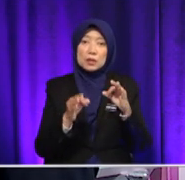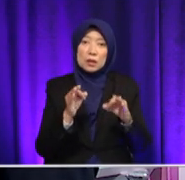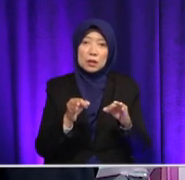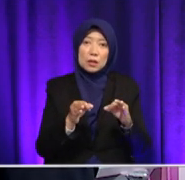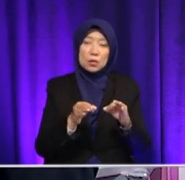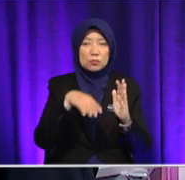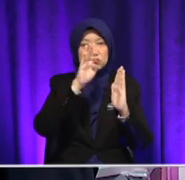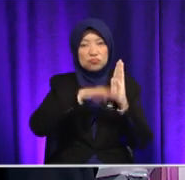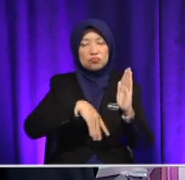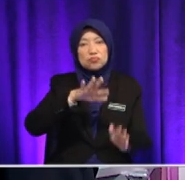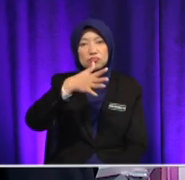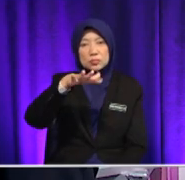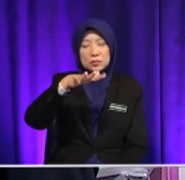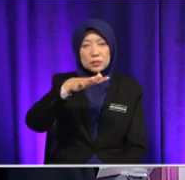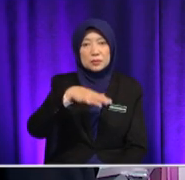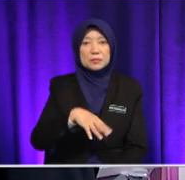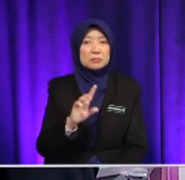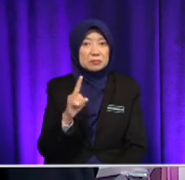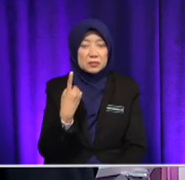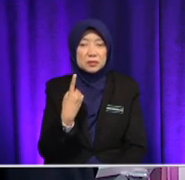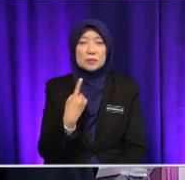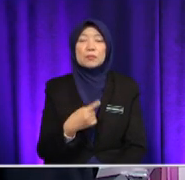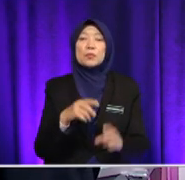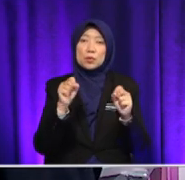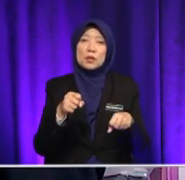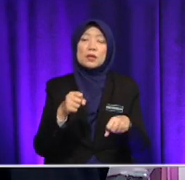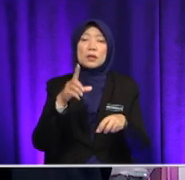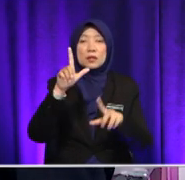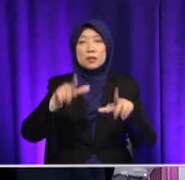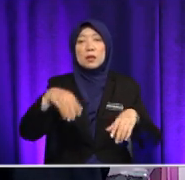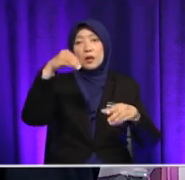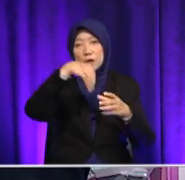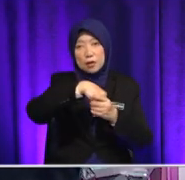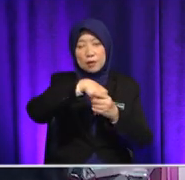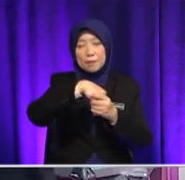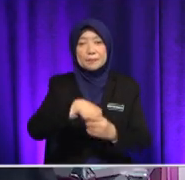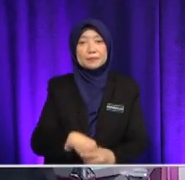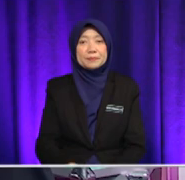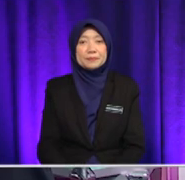yang sederhana ataupun yang kosmbah yang lebih murah kita boleh letak dalam bangunan